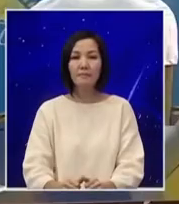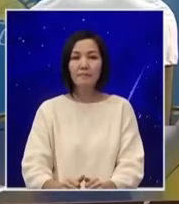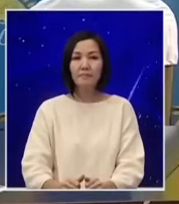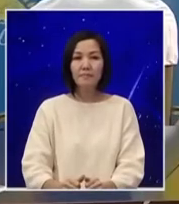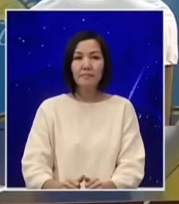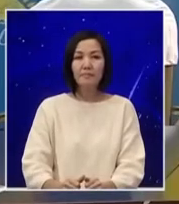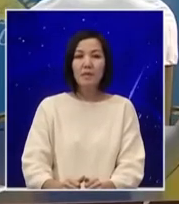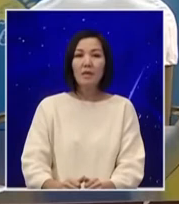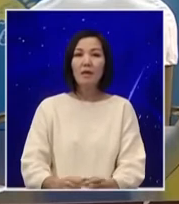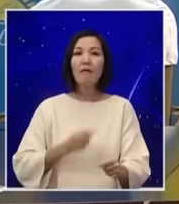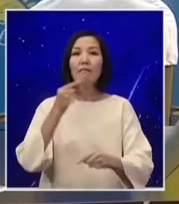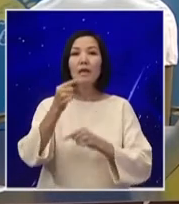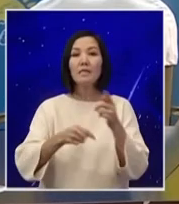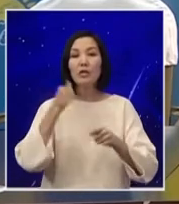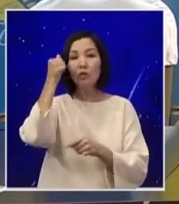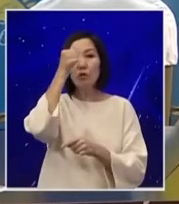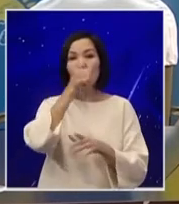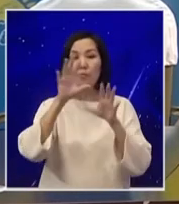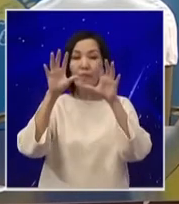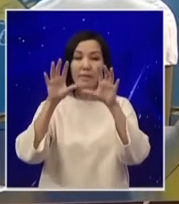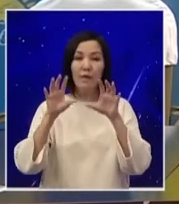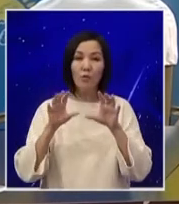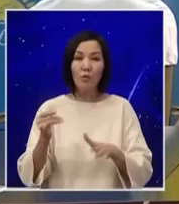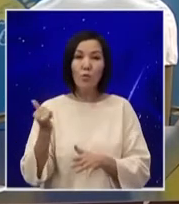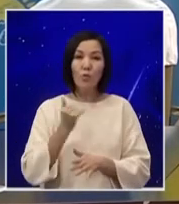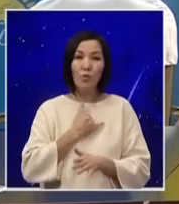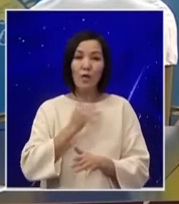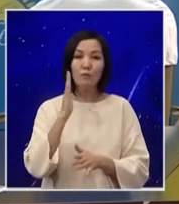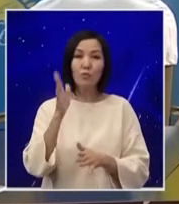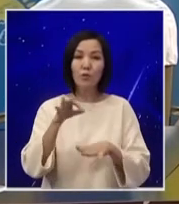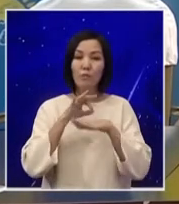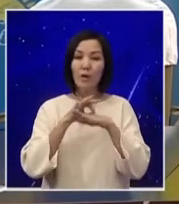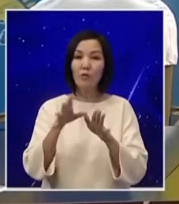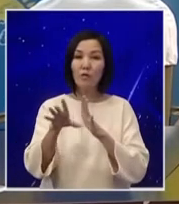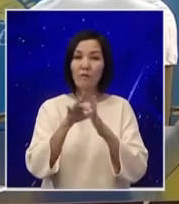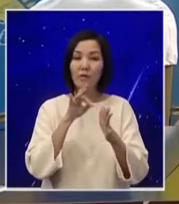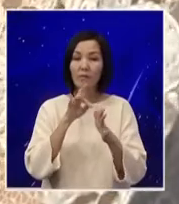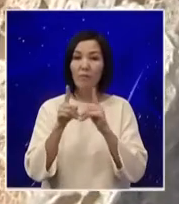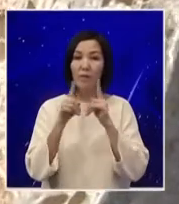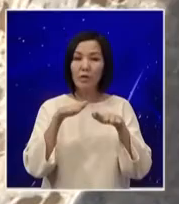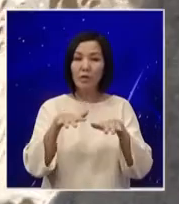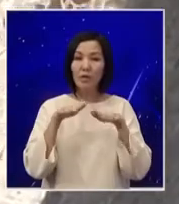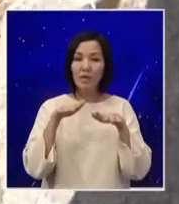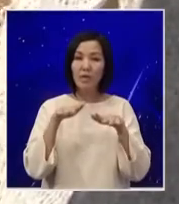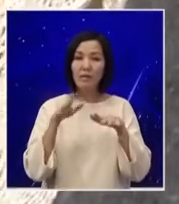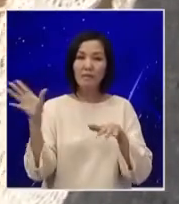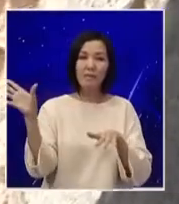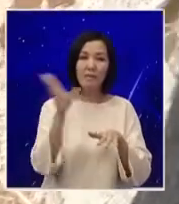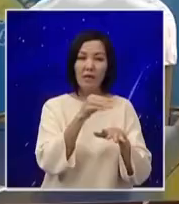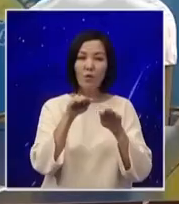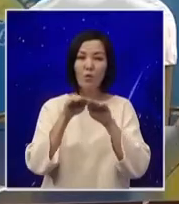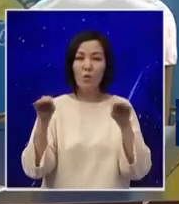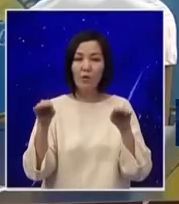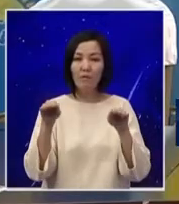на следующий год по конституции у нас будет проходить выборы морщились и маслихаты всех уровней у